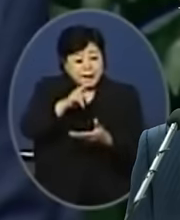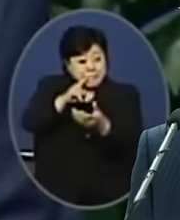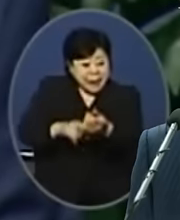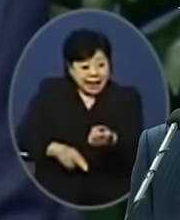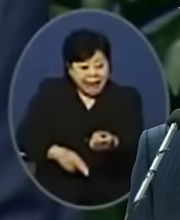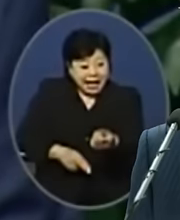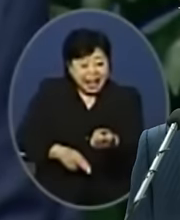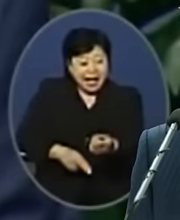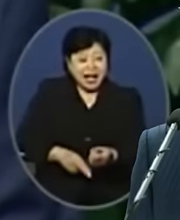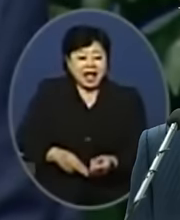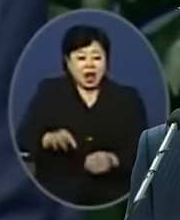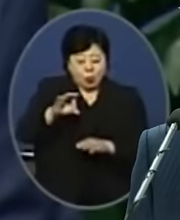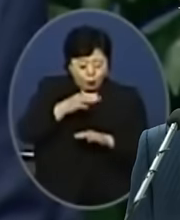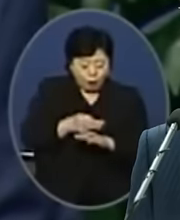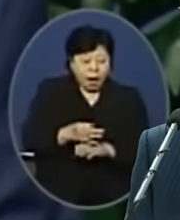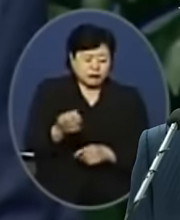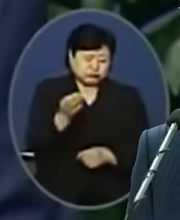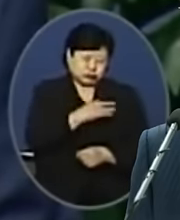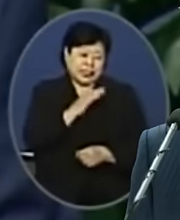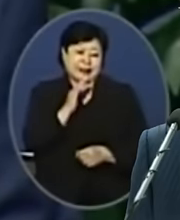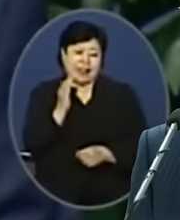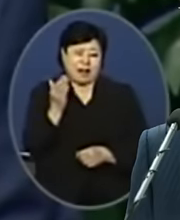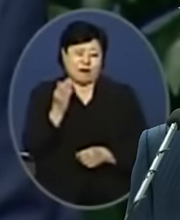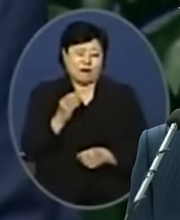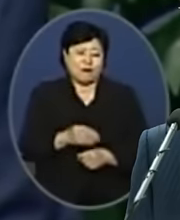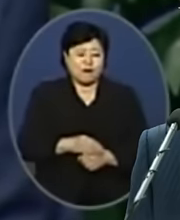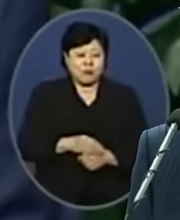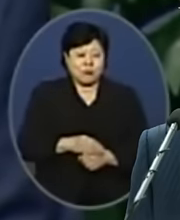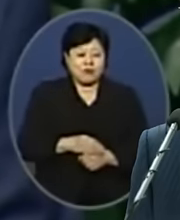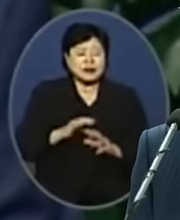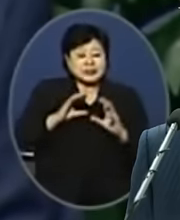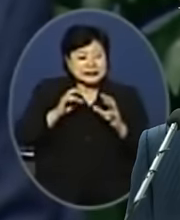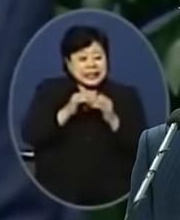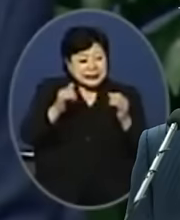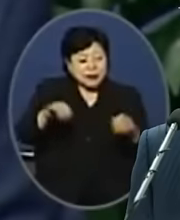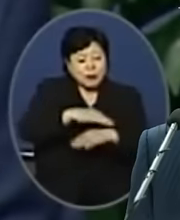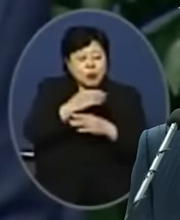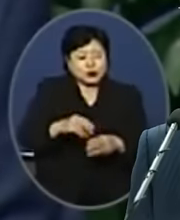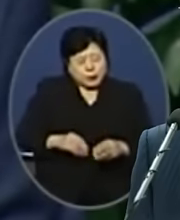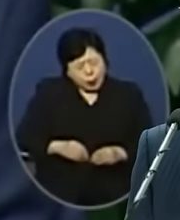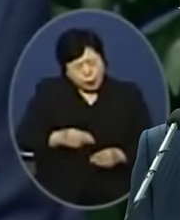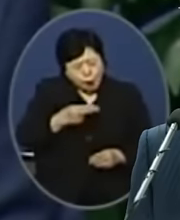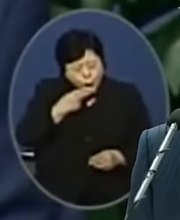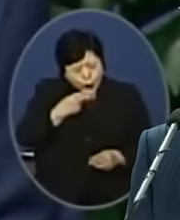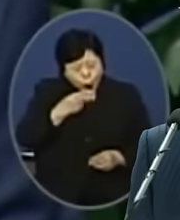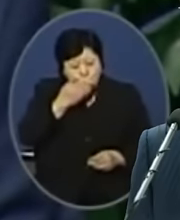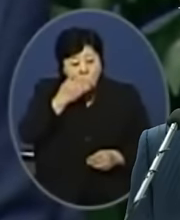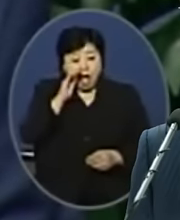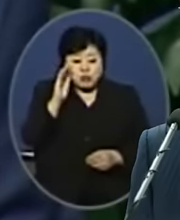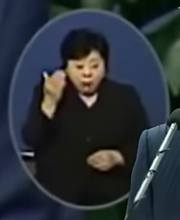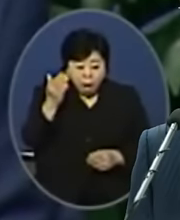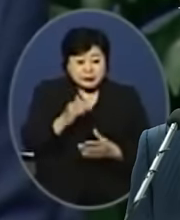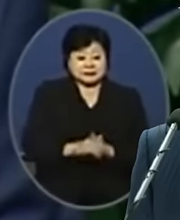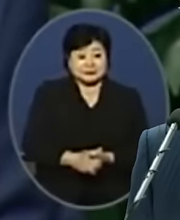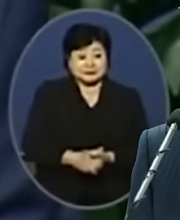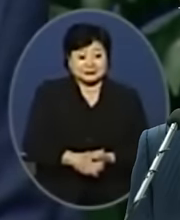팔면 왕은 왕대로 부자가 되고 온 중동 일대의 사람들은 굶주림을 면하고 살 수가 있습니다.